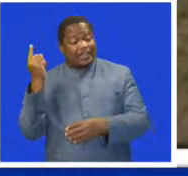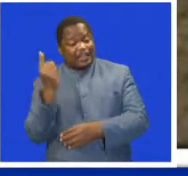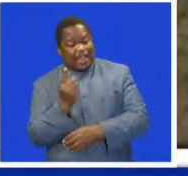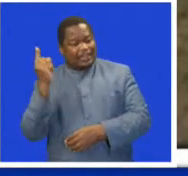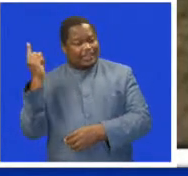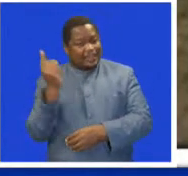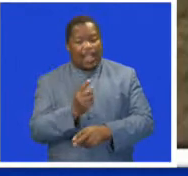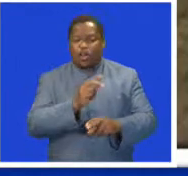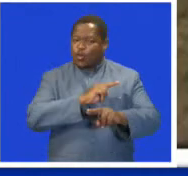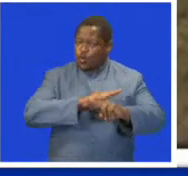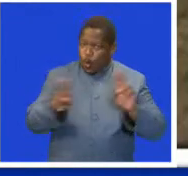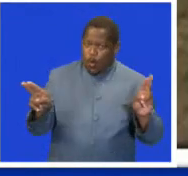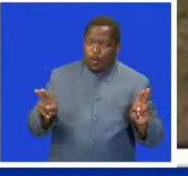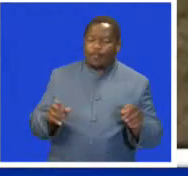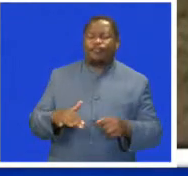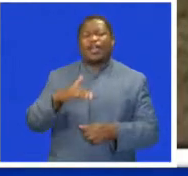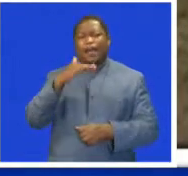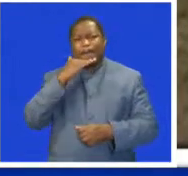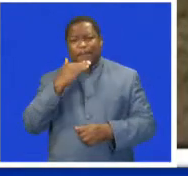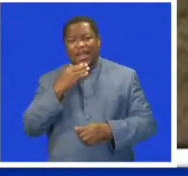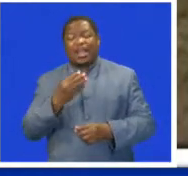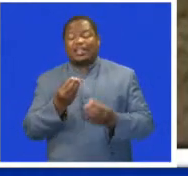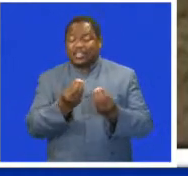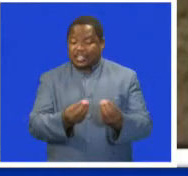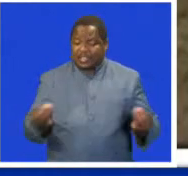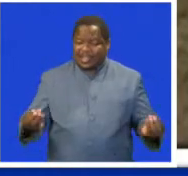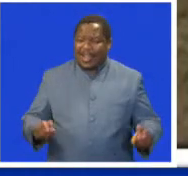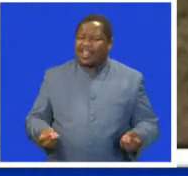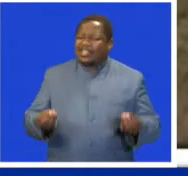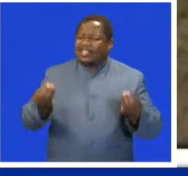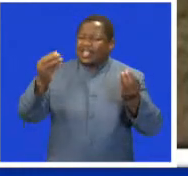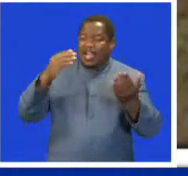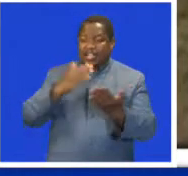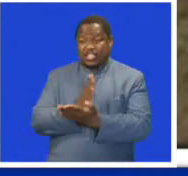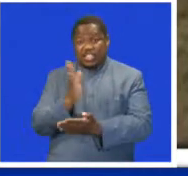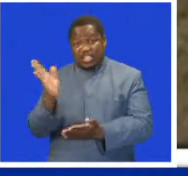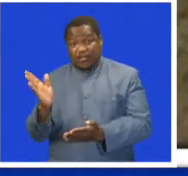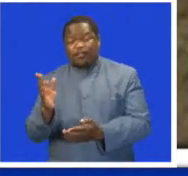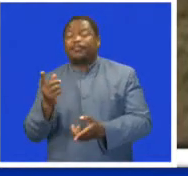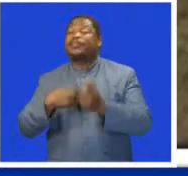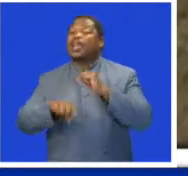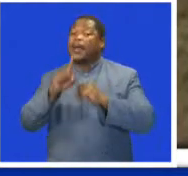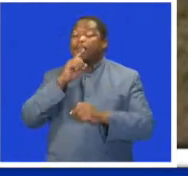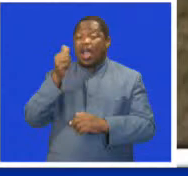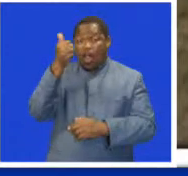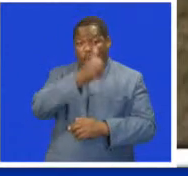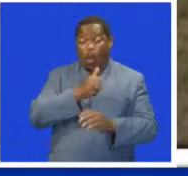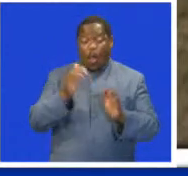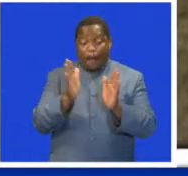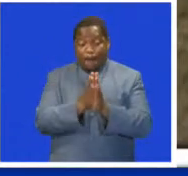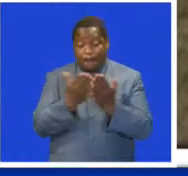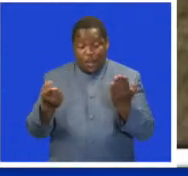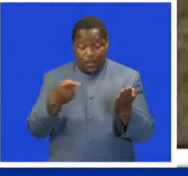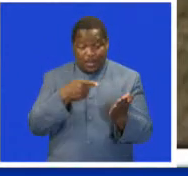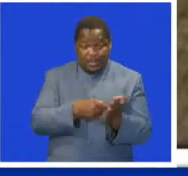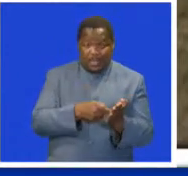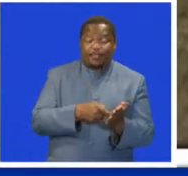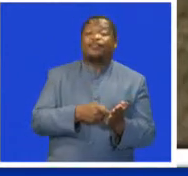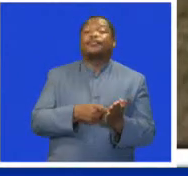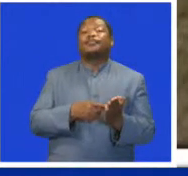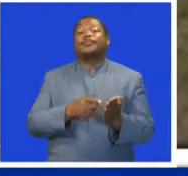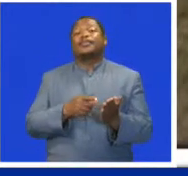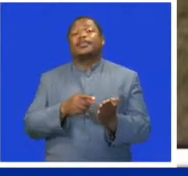umntwana libhayibheli langifundisa taga 23 verse 13 na 14 uthi ungesabi ukumcondisa umntwana